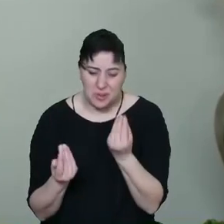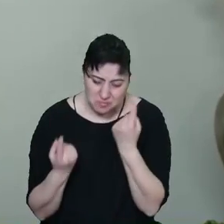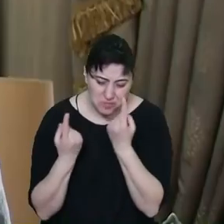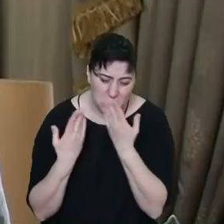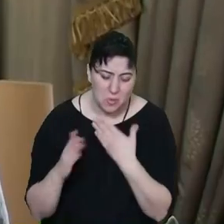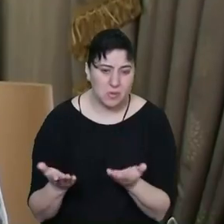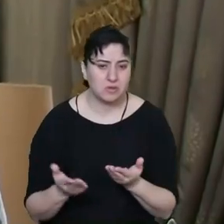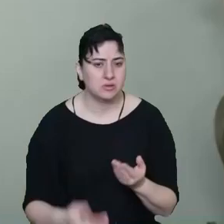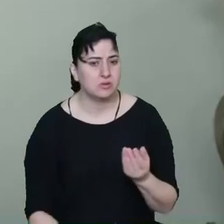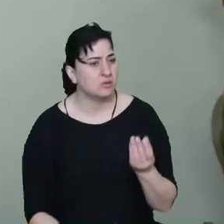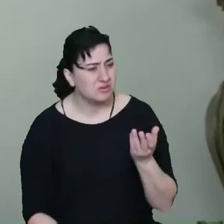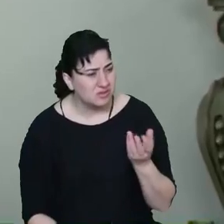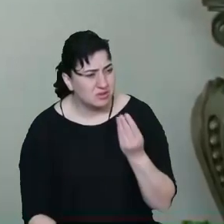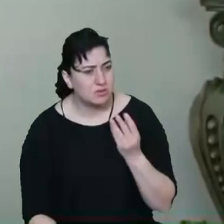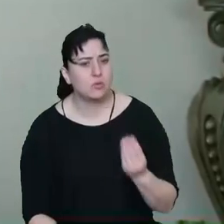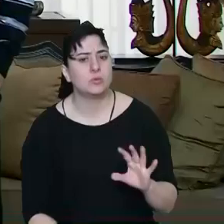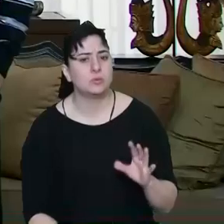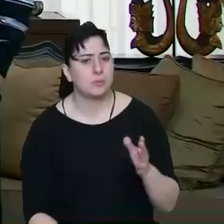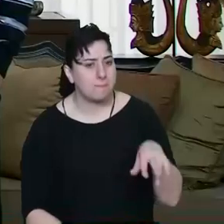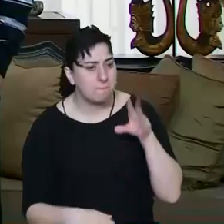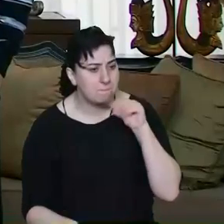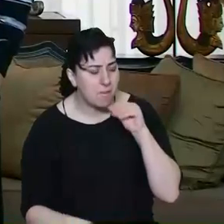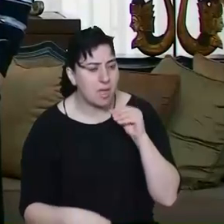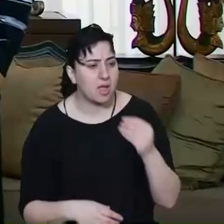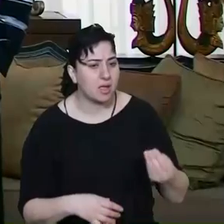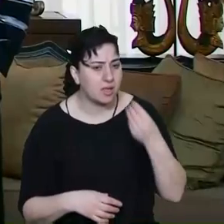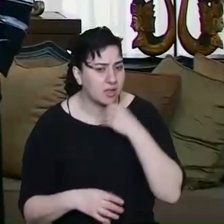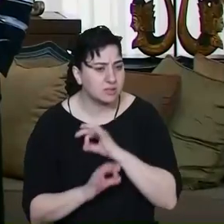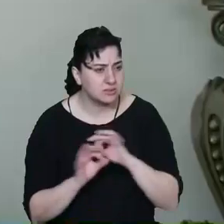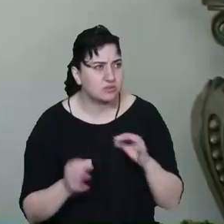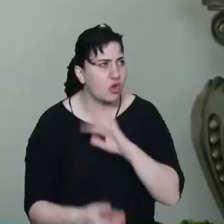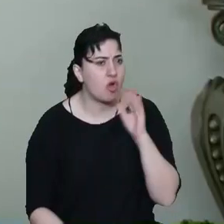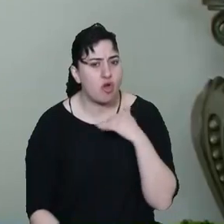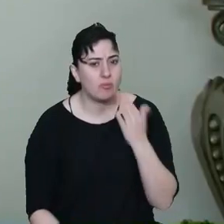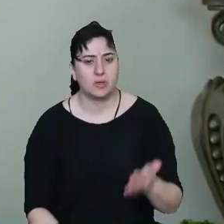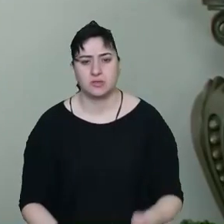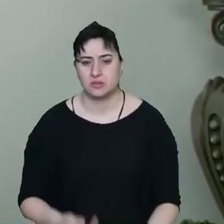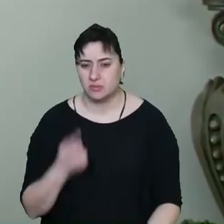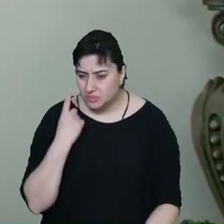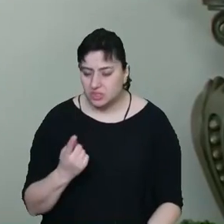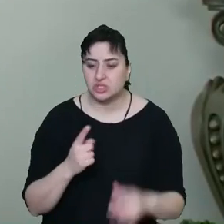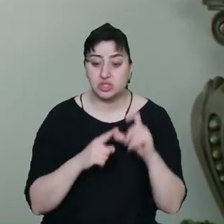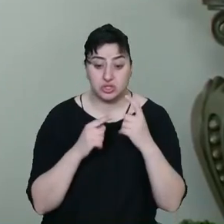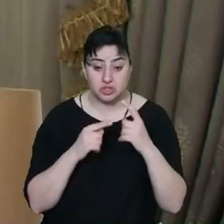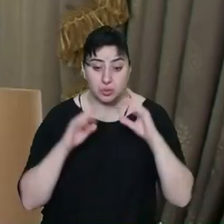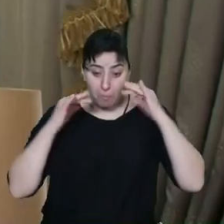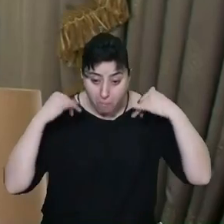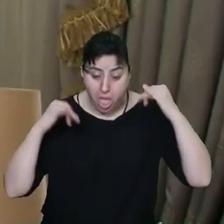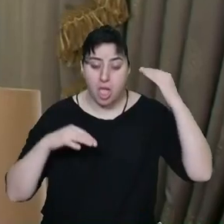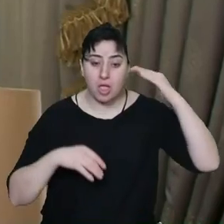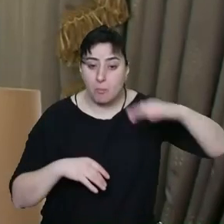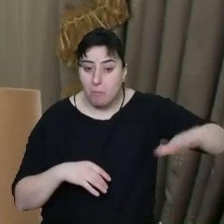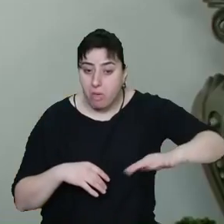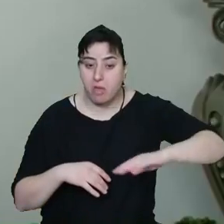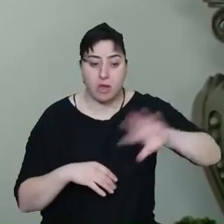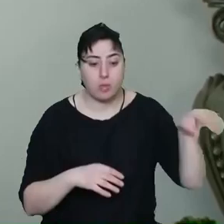Allah aşkına. Yenmez mi? Ya papağan nerede yendiği görülmüş enişte ya? Oğlum sığırcık mırcık yeniyor. O da